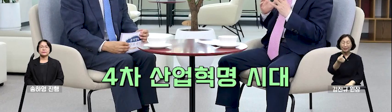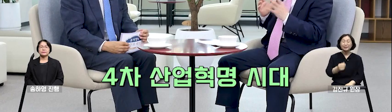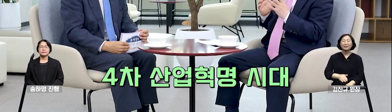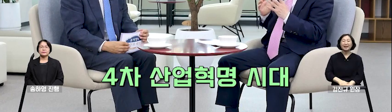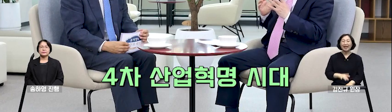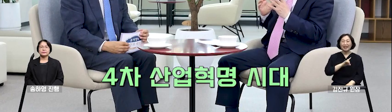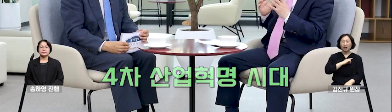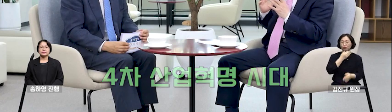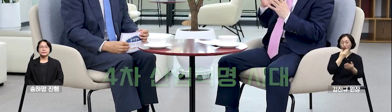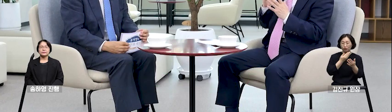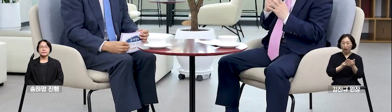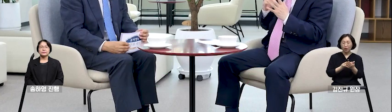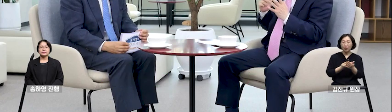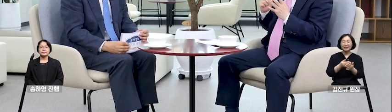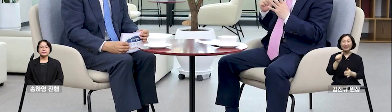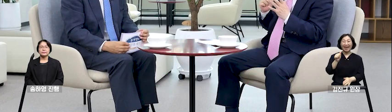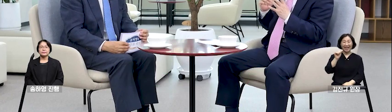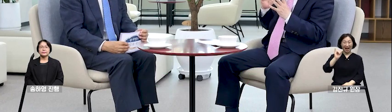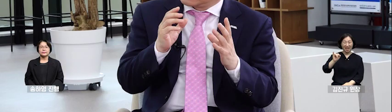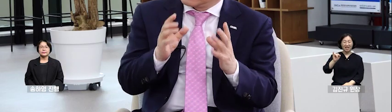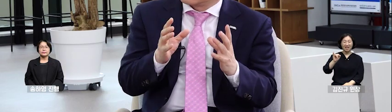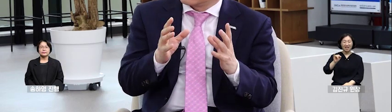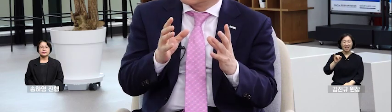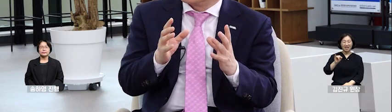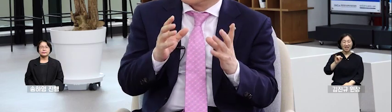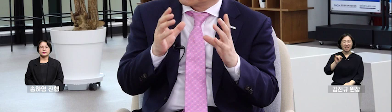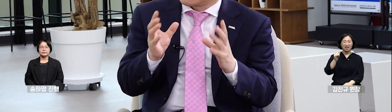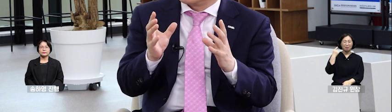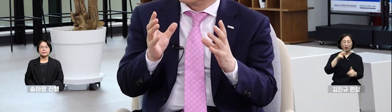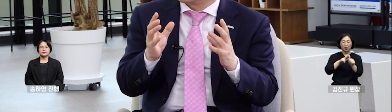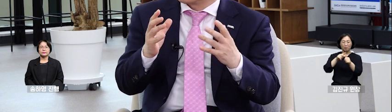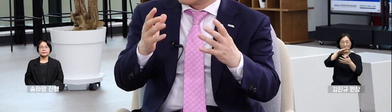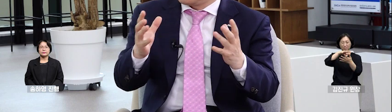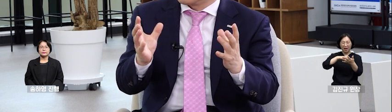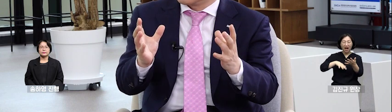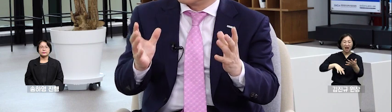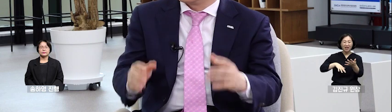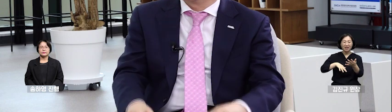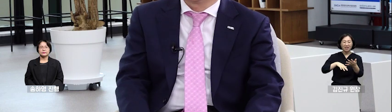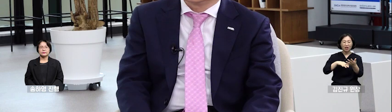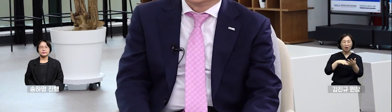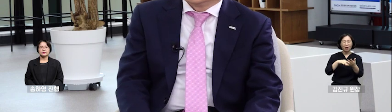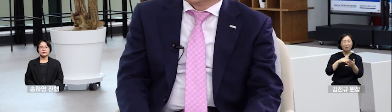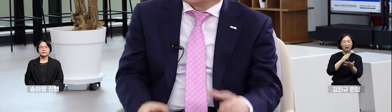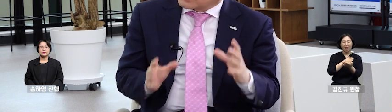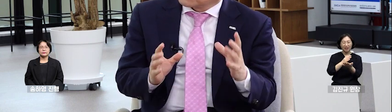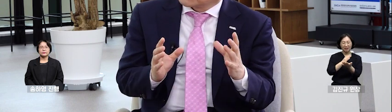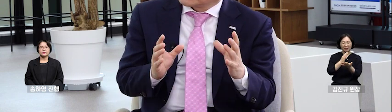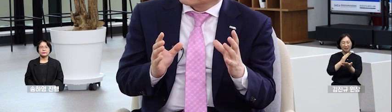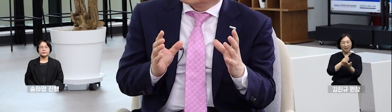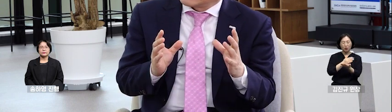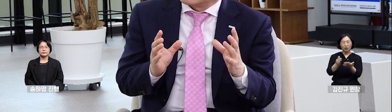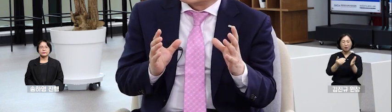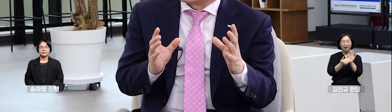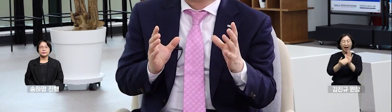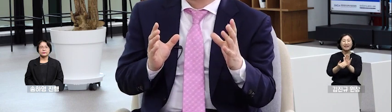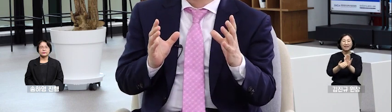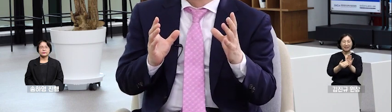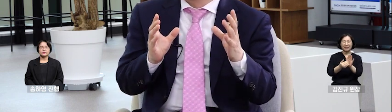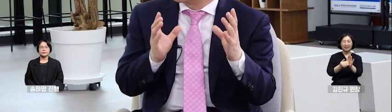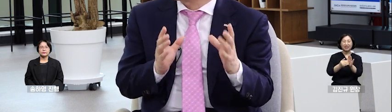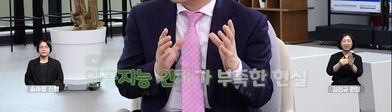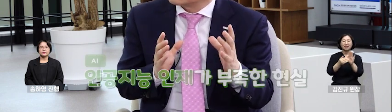가장 중요한 게 1인데 ai 라든지 뭐 빅 데이터 블록 체인 이런쪽에 치 워드가 되고 있는데 국가적으로도 지금 ai